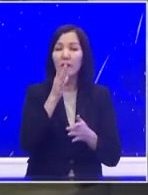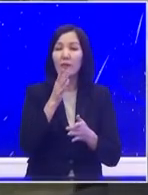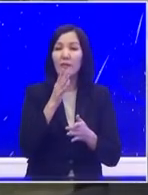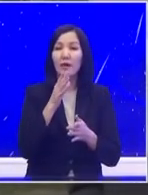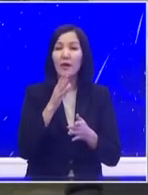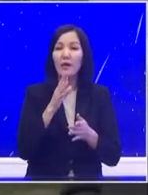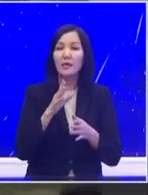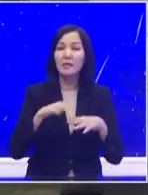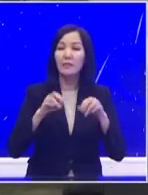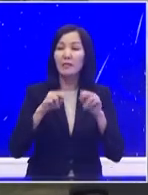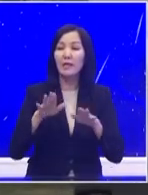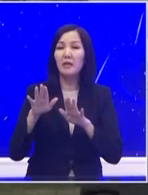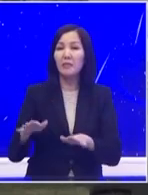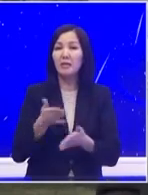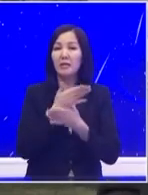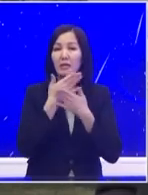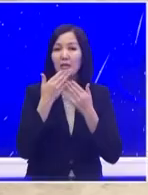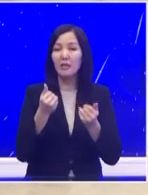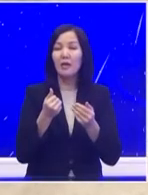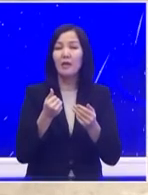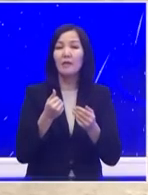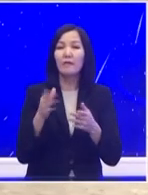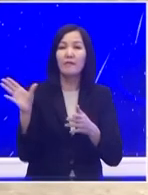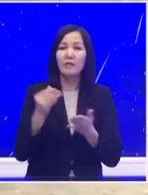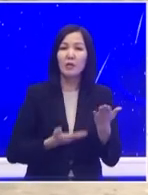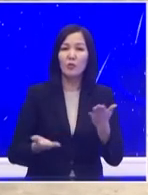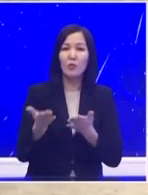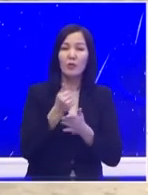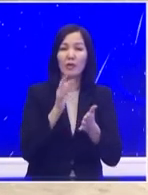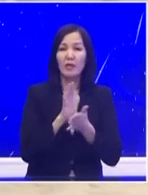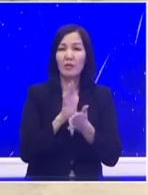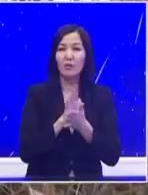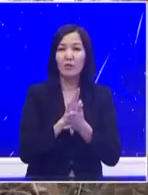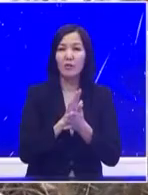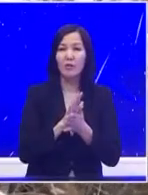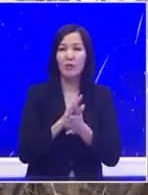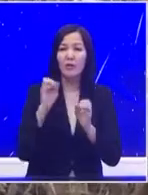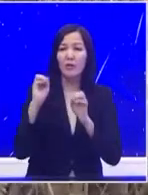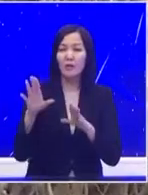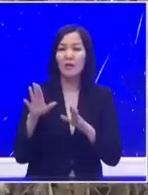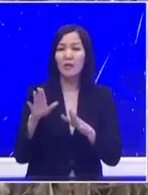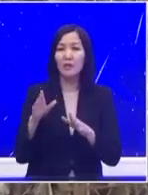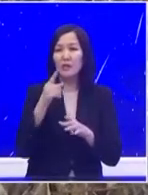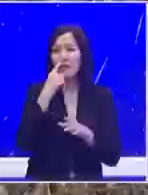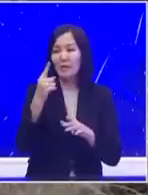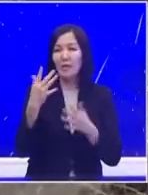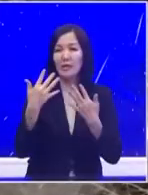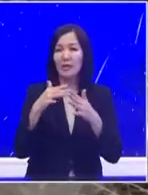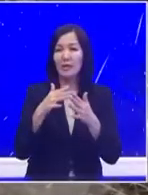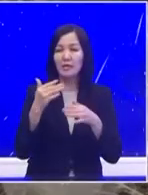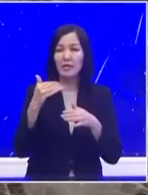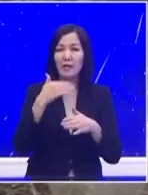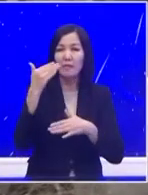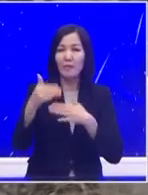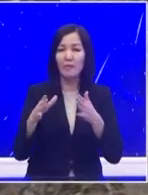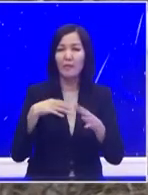полигона и предприятия по утилизации мусора в районе нет. Все собранные отходы они свозят на стихийную свалку на окраине села. Такое положение дел